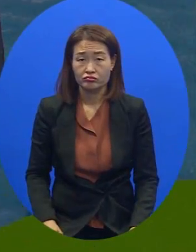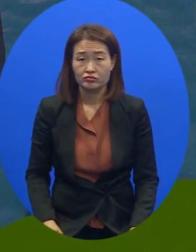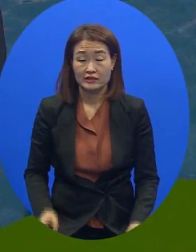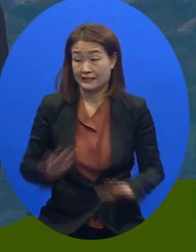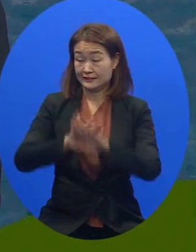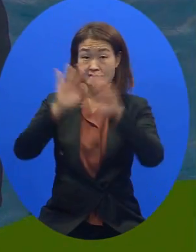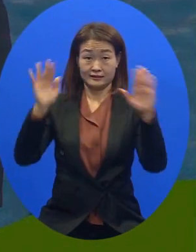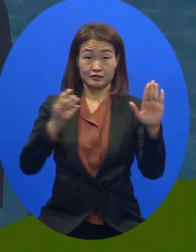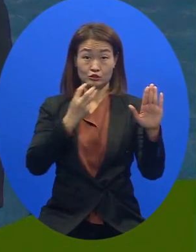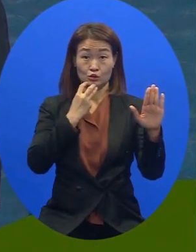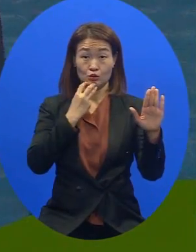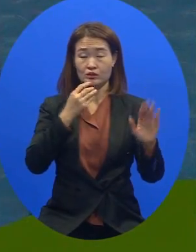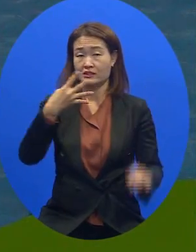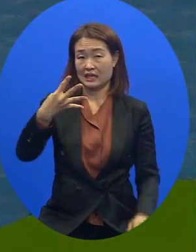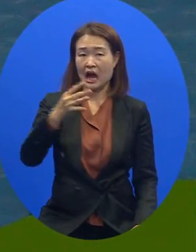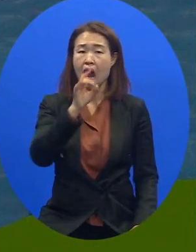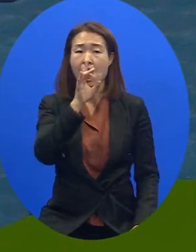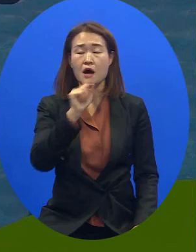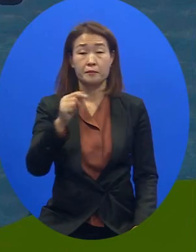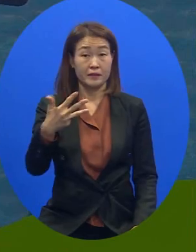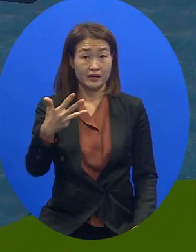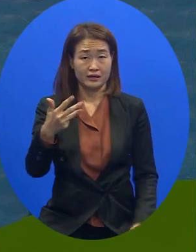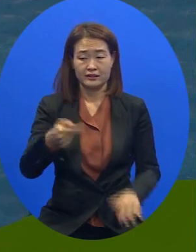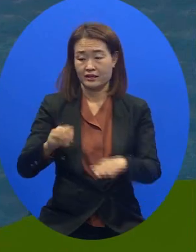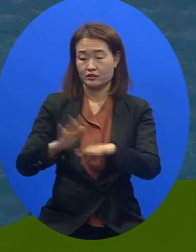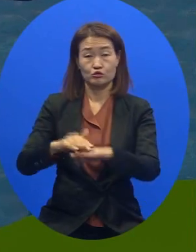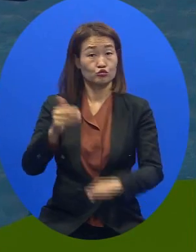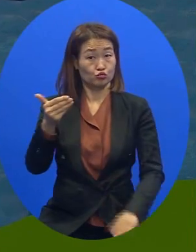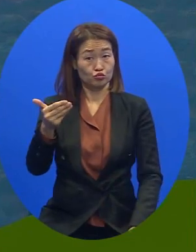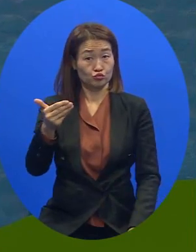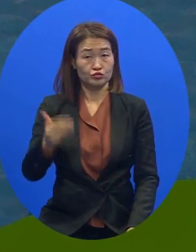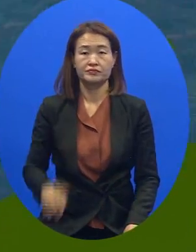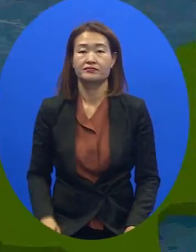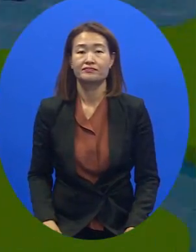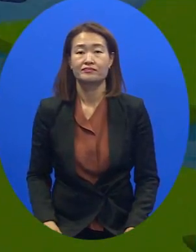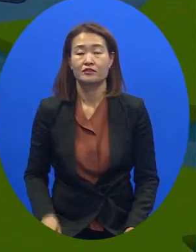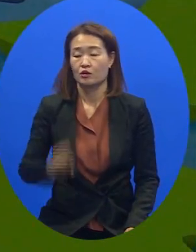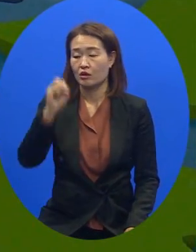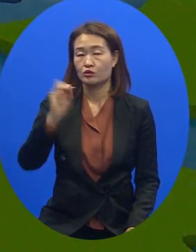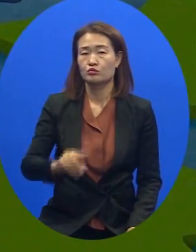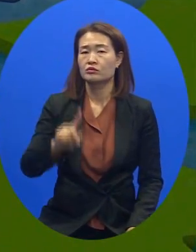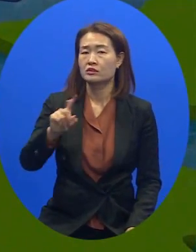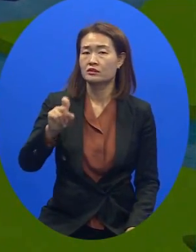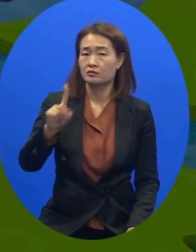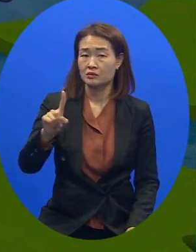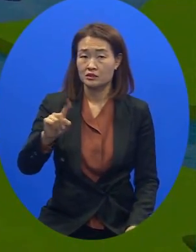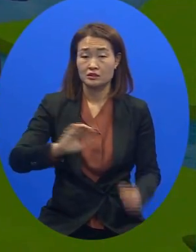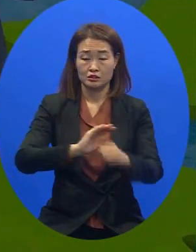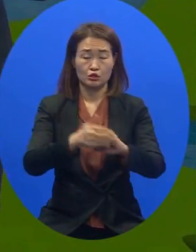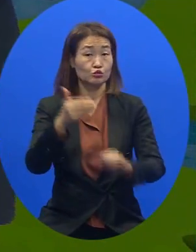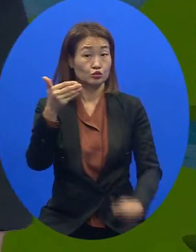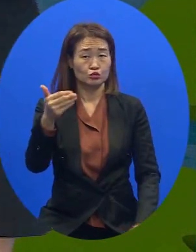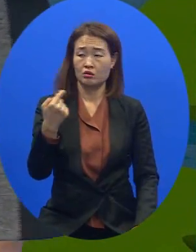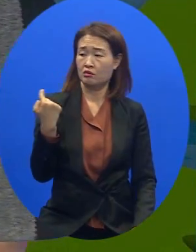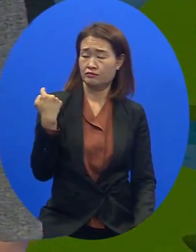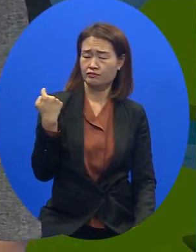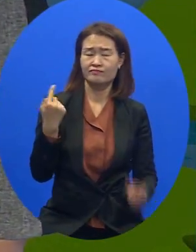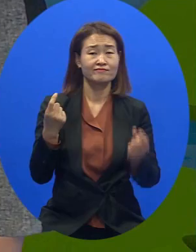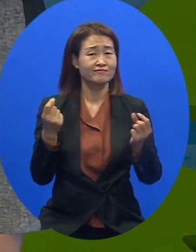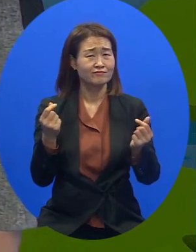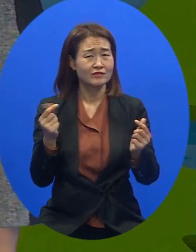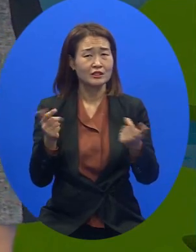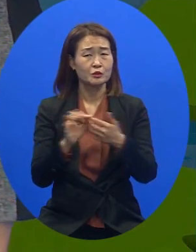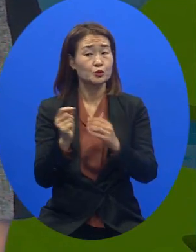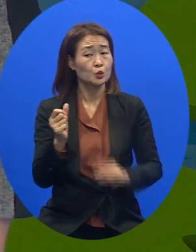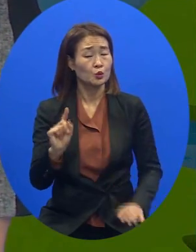낮 기온은 서울이 4도, 강릉 8도, 대전 9도, 광주 11도, 대구 9도로 어제와 비슷하거나